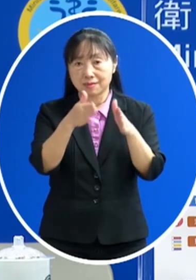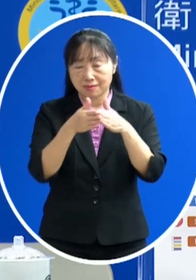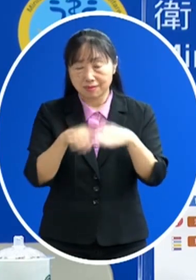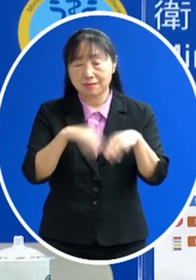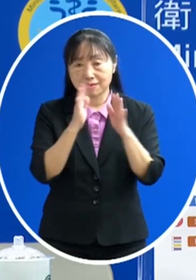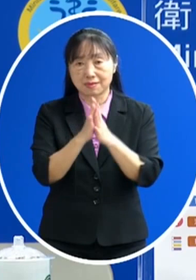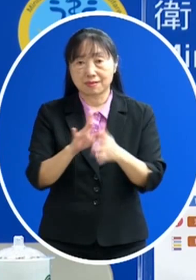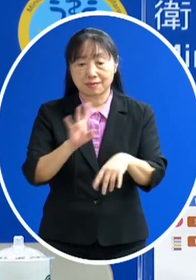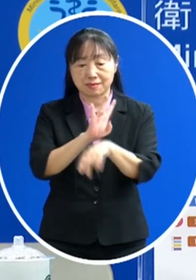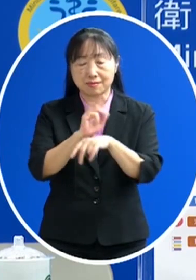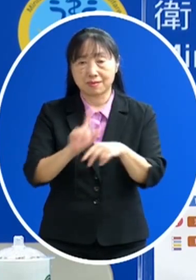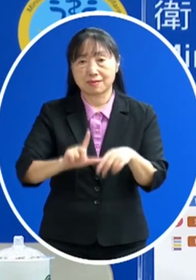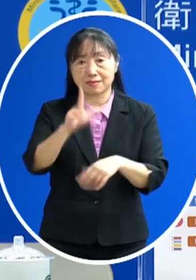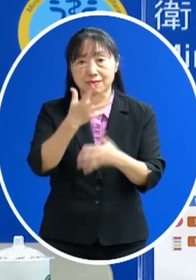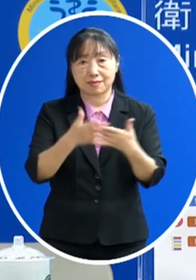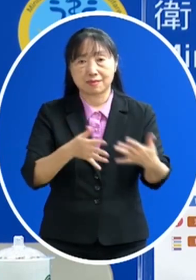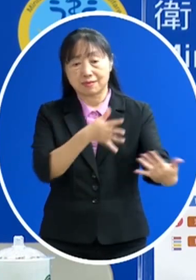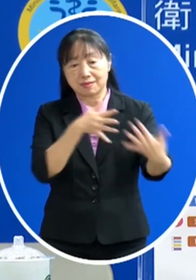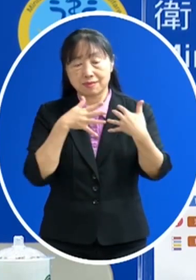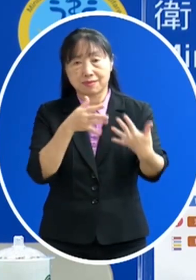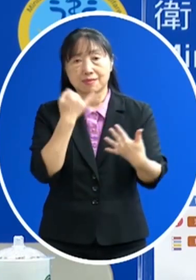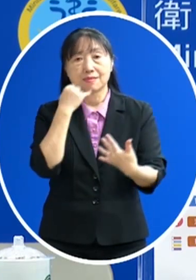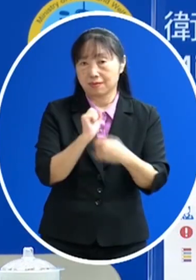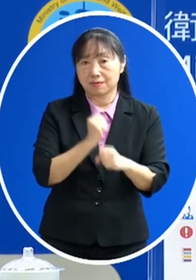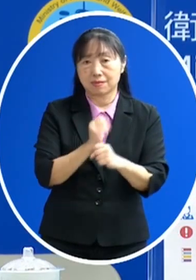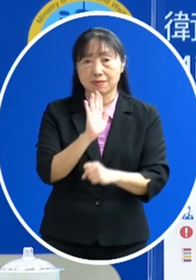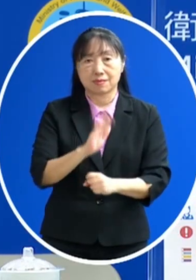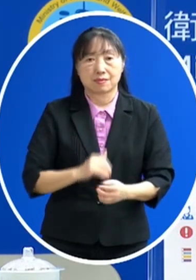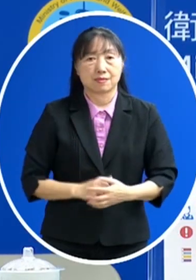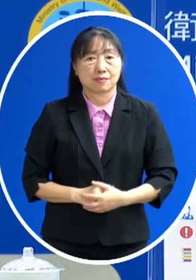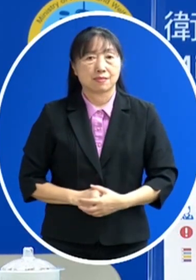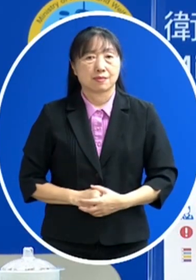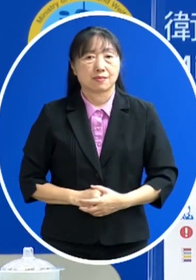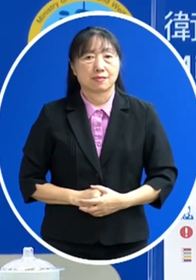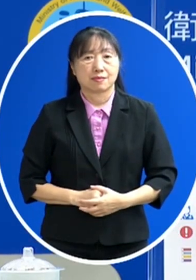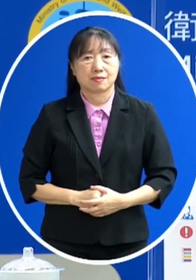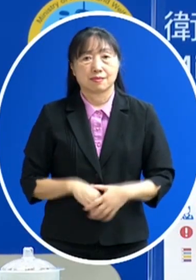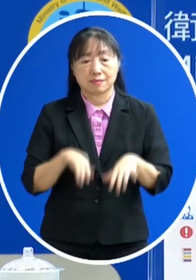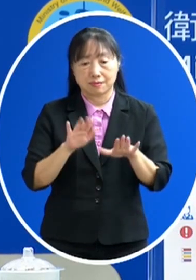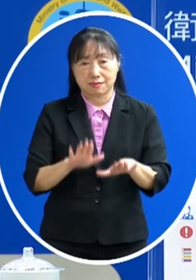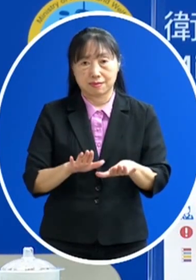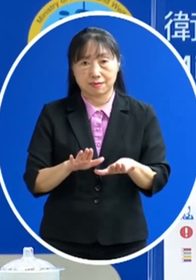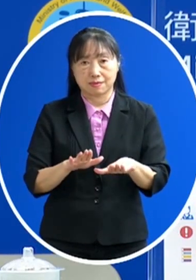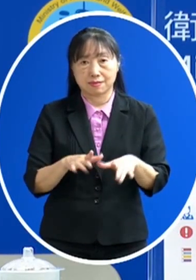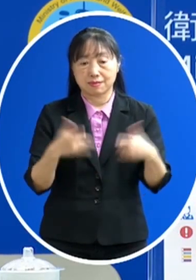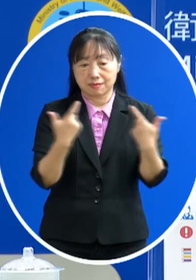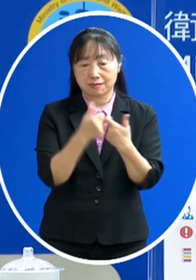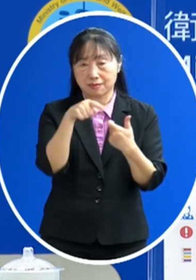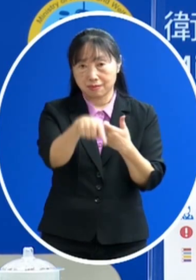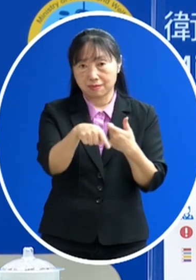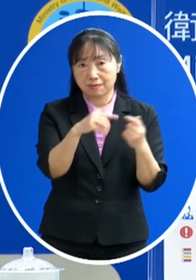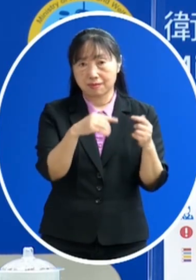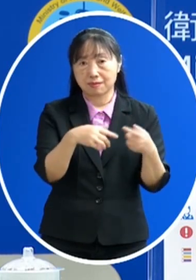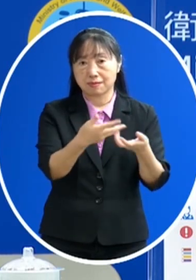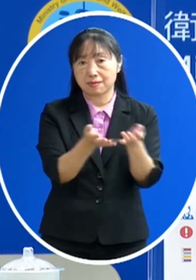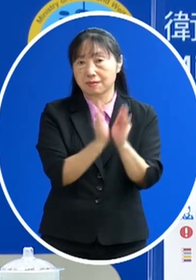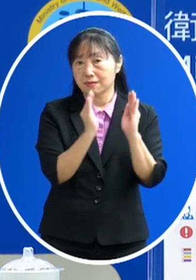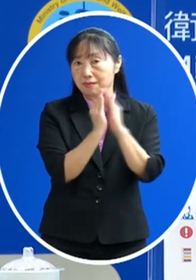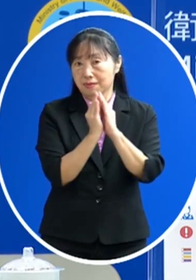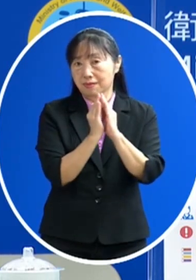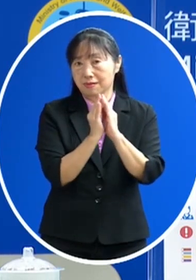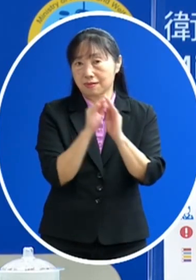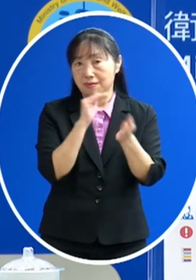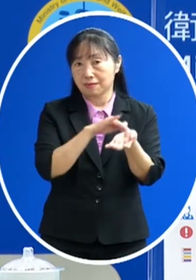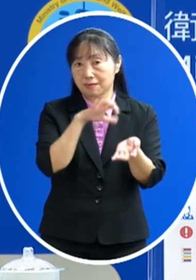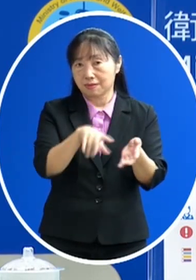以上网去咨询。好，那24小时。那这一次呢，因应这个布桃的专案，我们把它